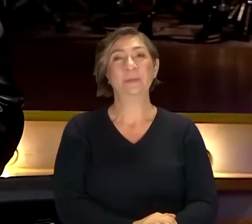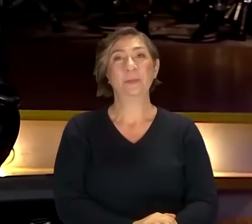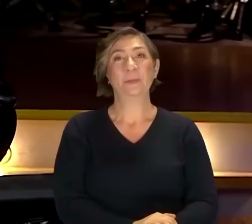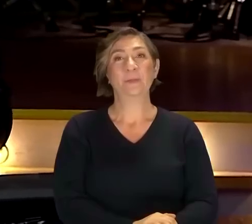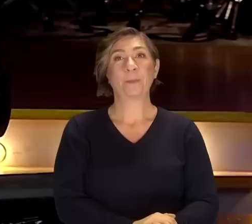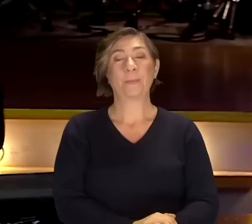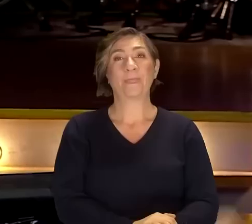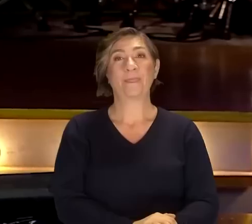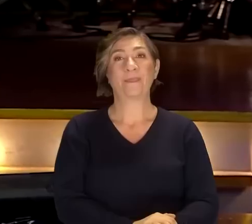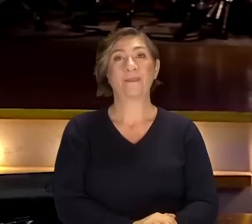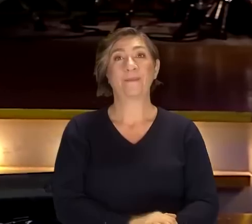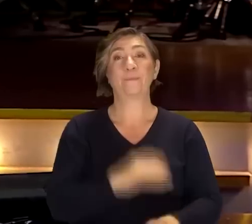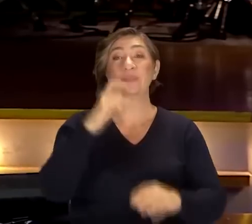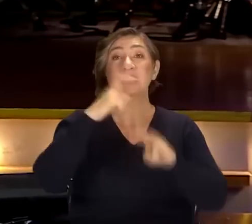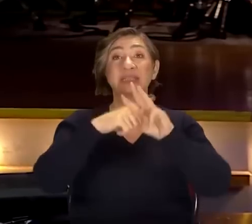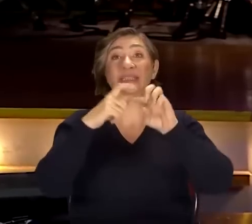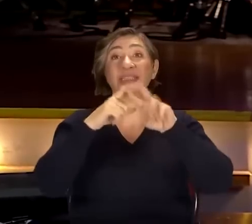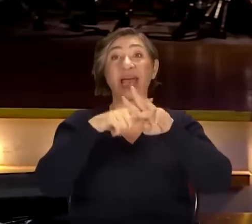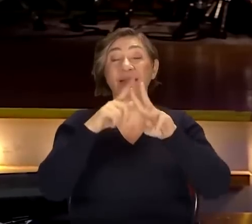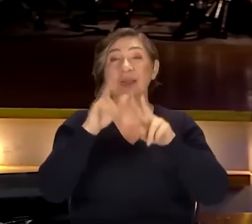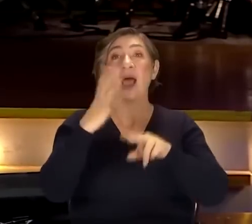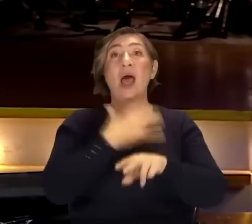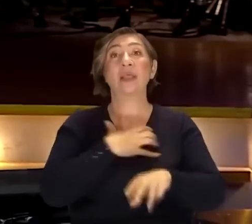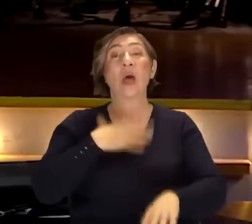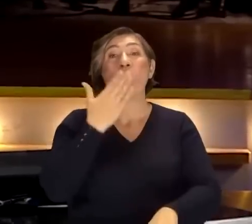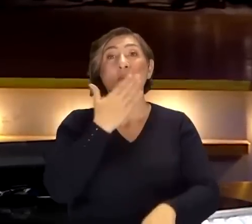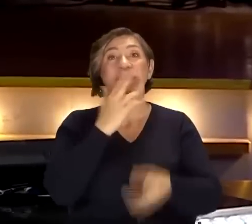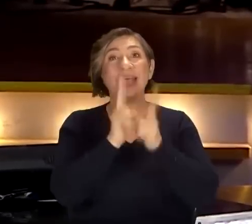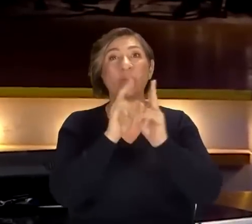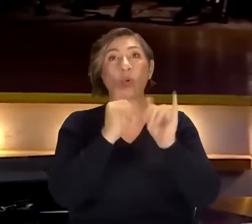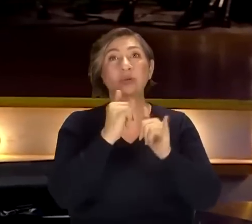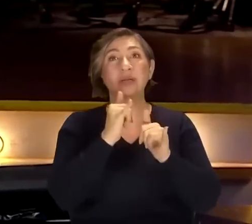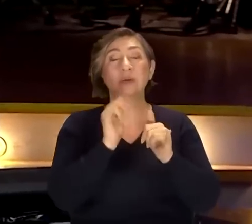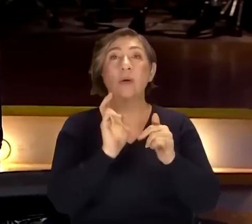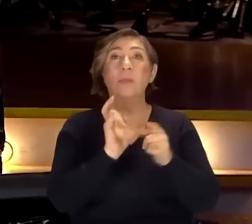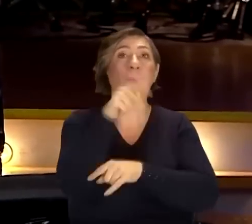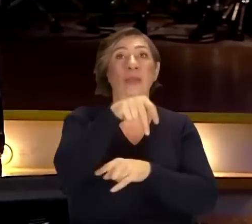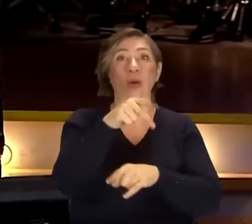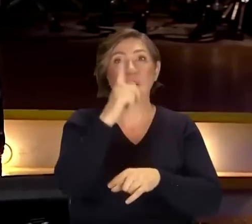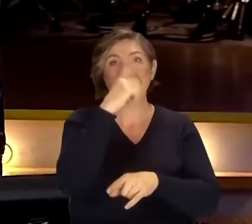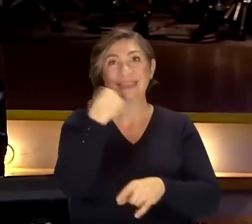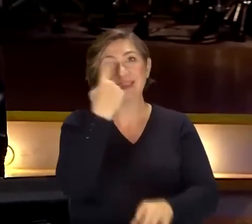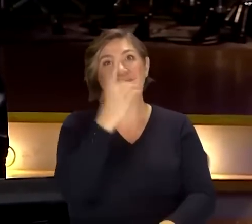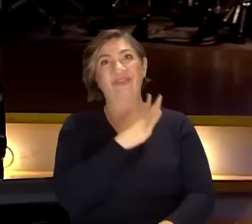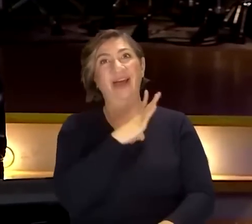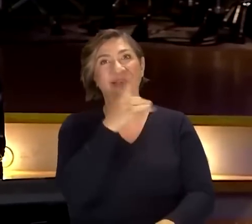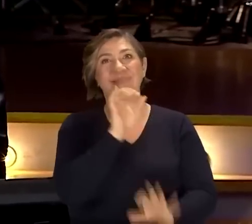Peki. bu Ceren'le ilgili bir bilgi. Anaokulda gittiği tiyatro oyununda sahneye fırlamış. Tamamen öyle bir tipim var.